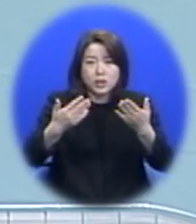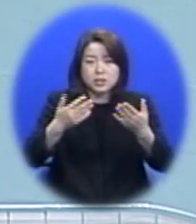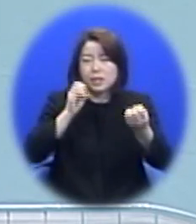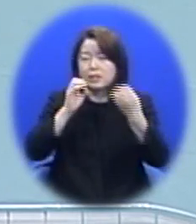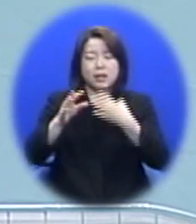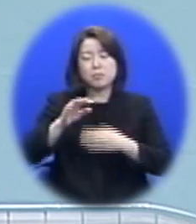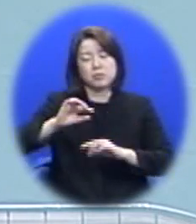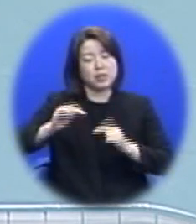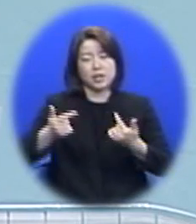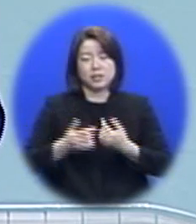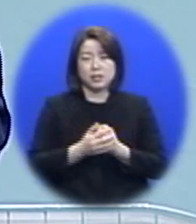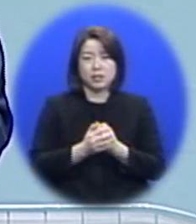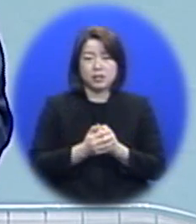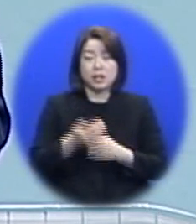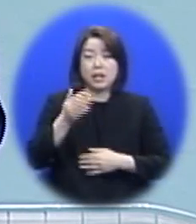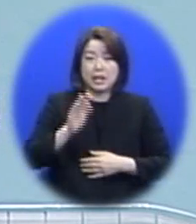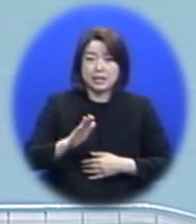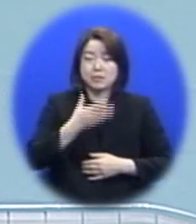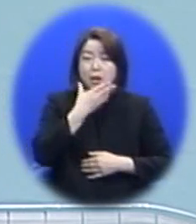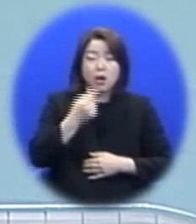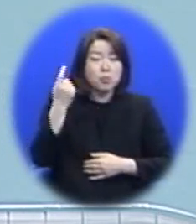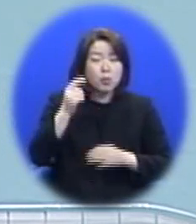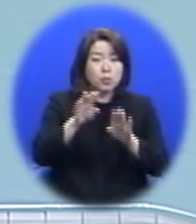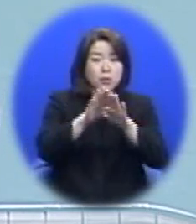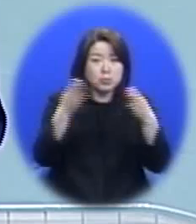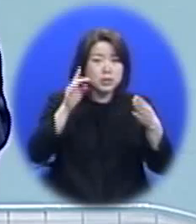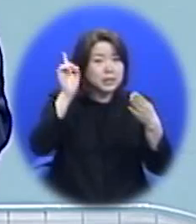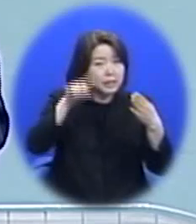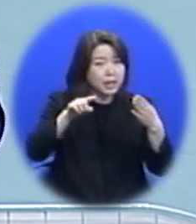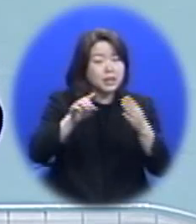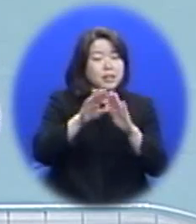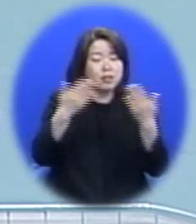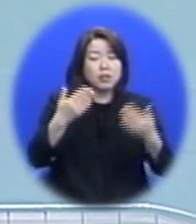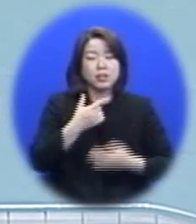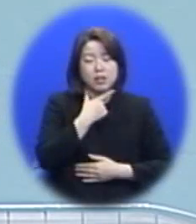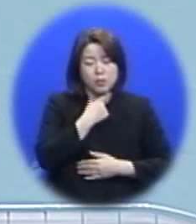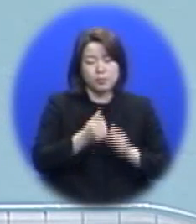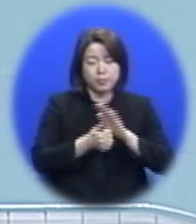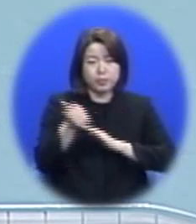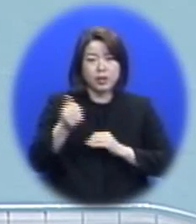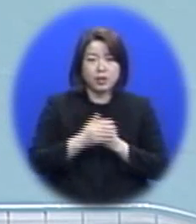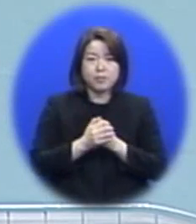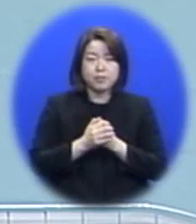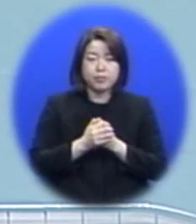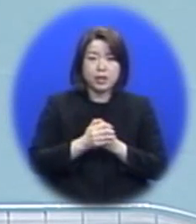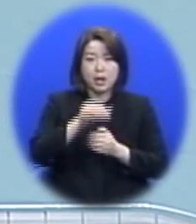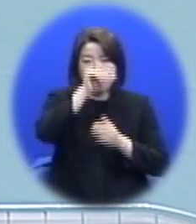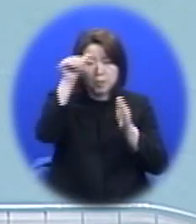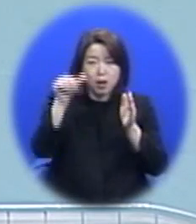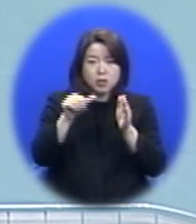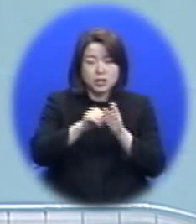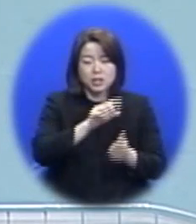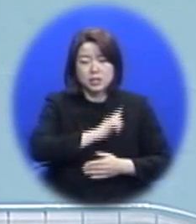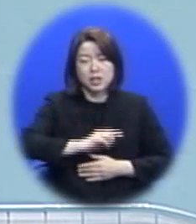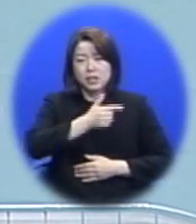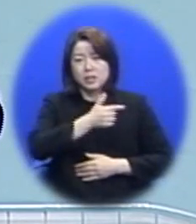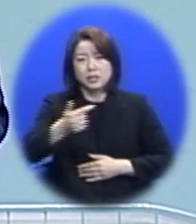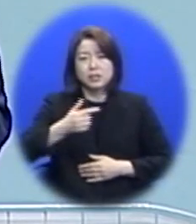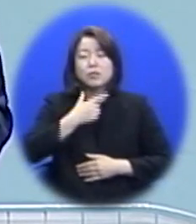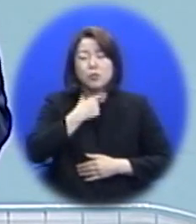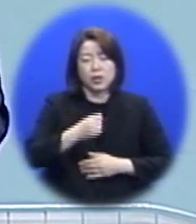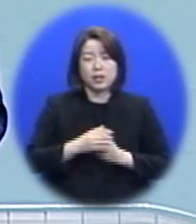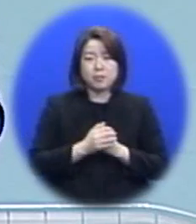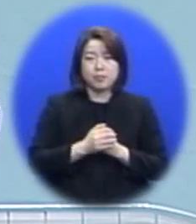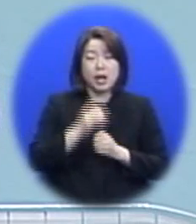않으셨습니다. 하지만 복음의 문이 내일 열리기를 소망합니다. 평생 제일 큰 소원입니다. 아버지가